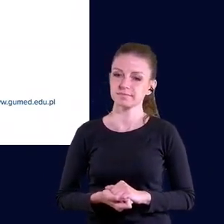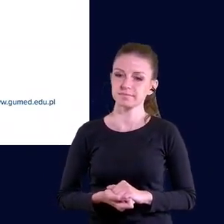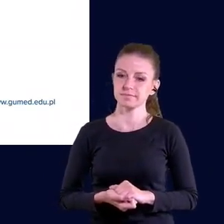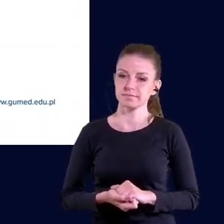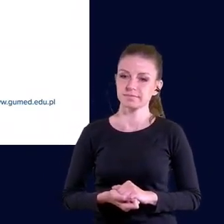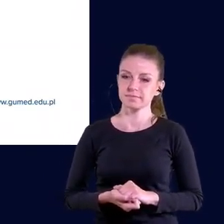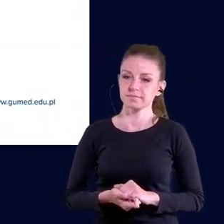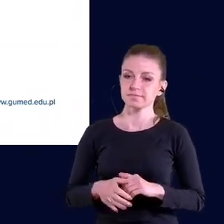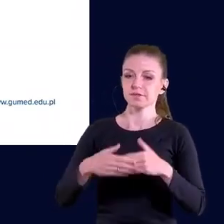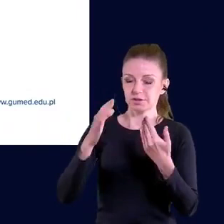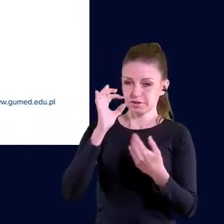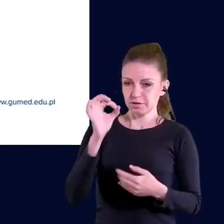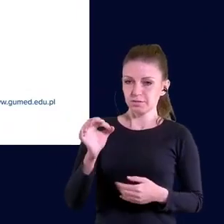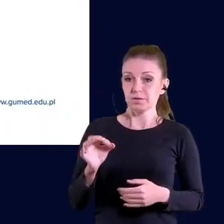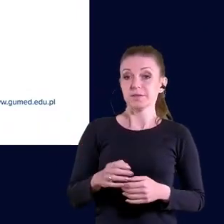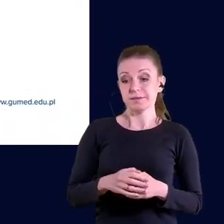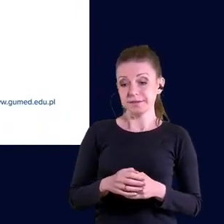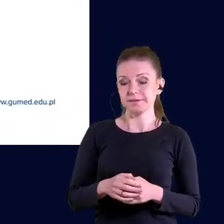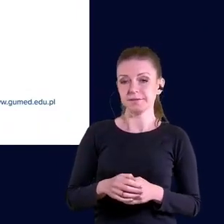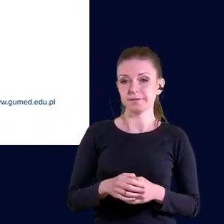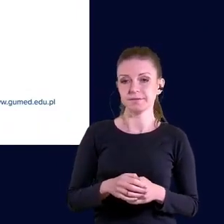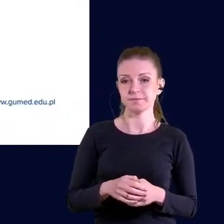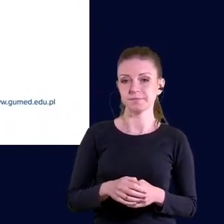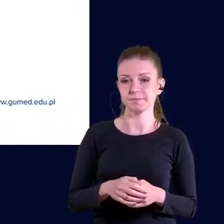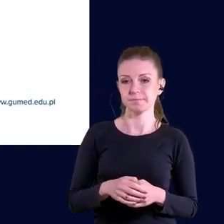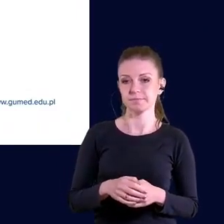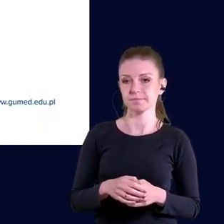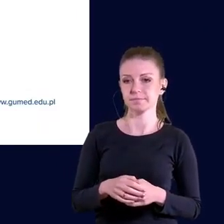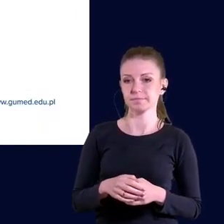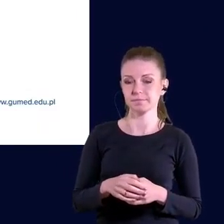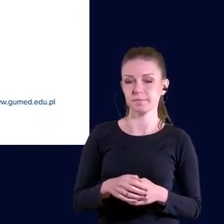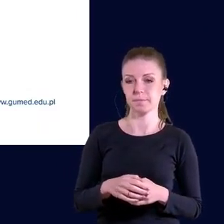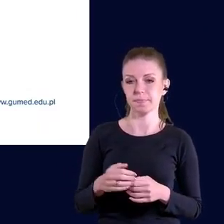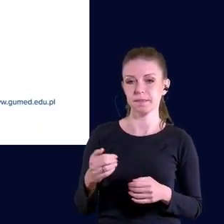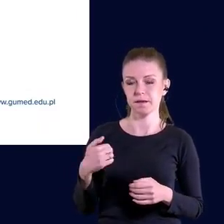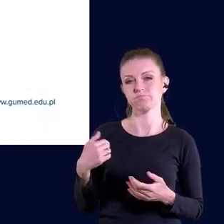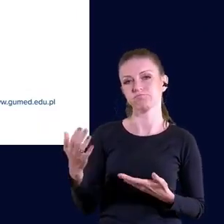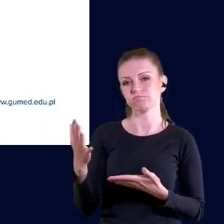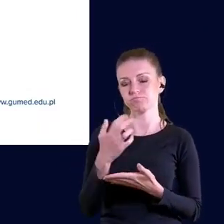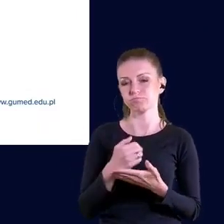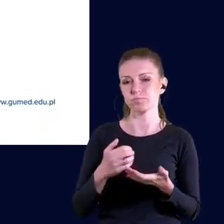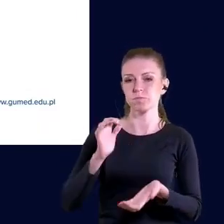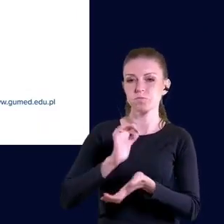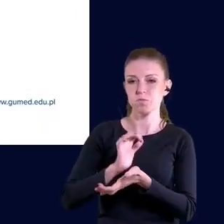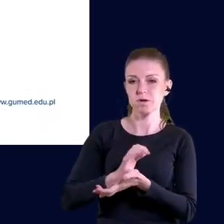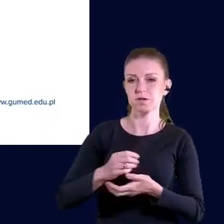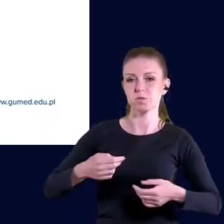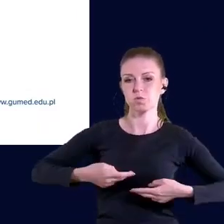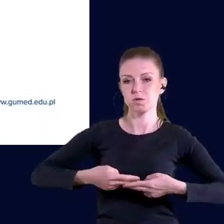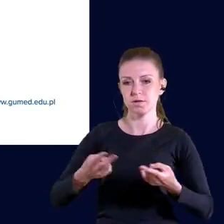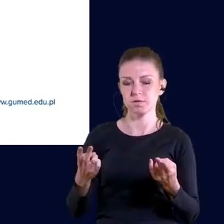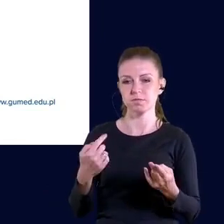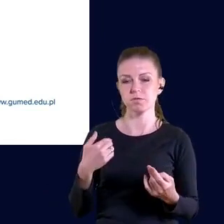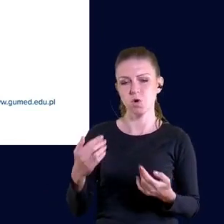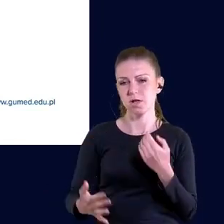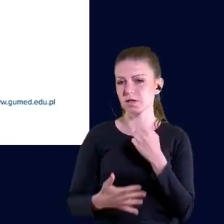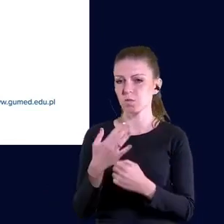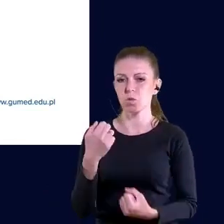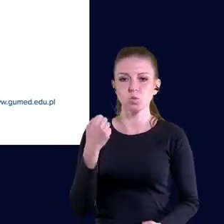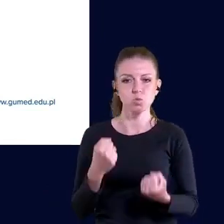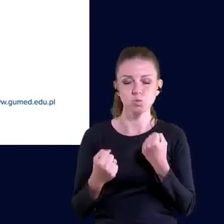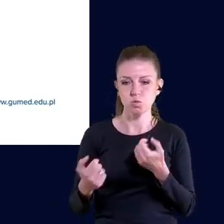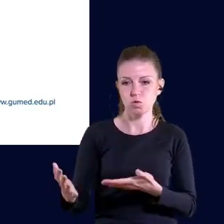Dzień dobry podczas zgromadzenia publikacje do udostępnienia okazało się iż trudno jest gromadzić wszystkie